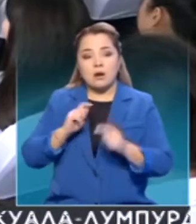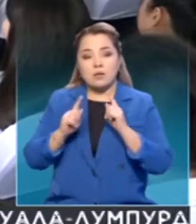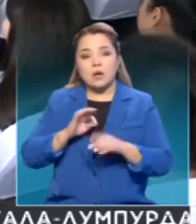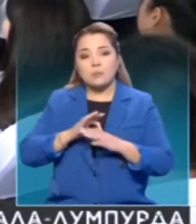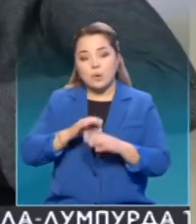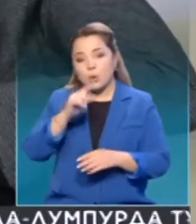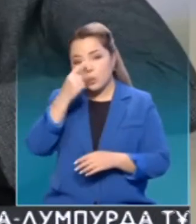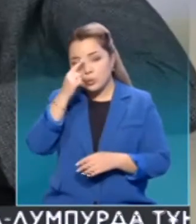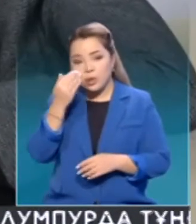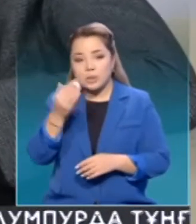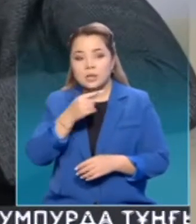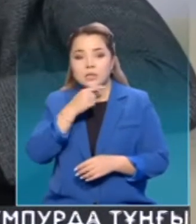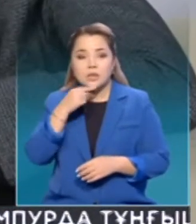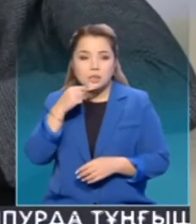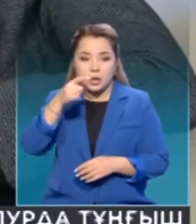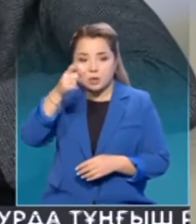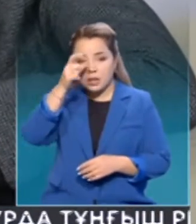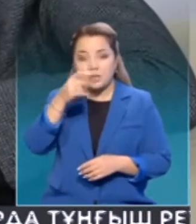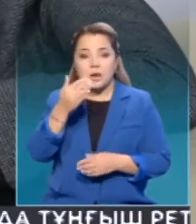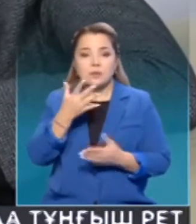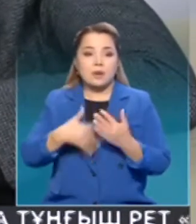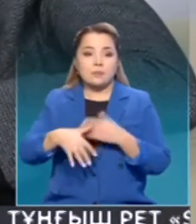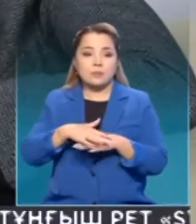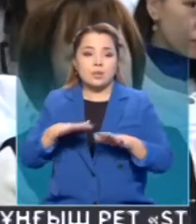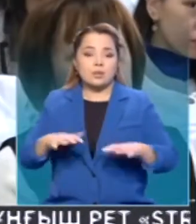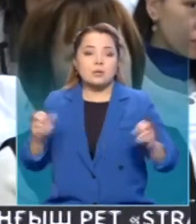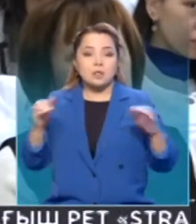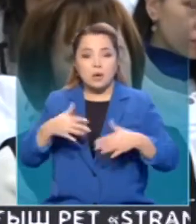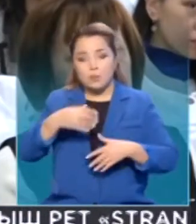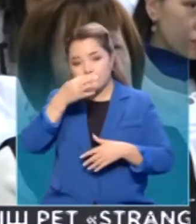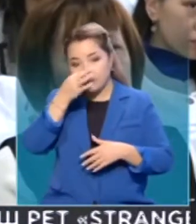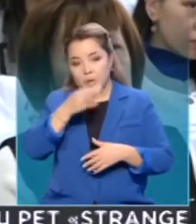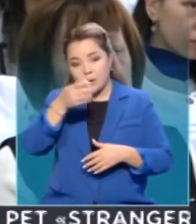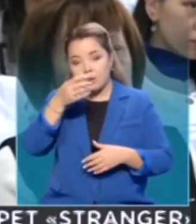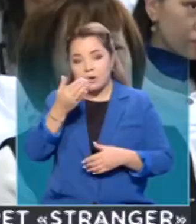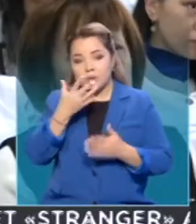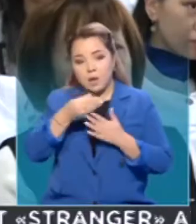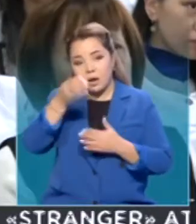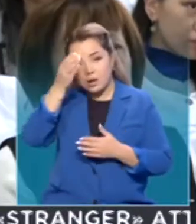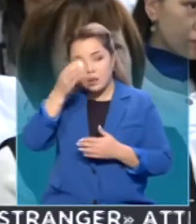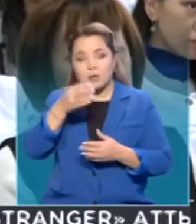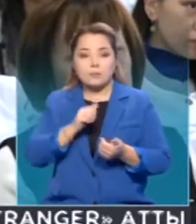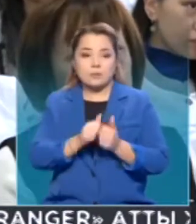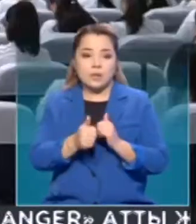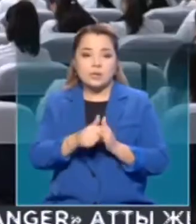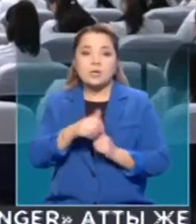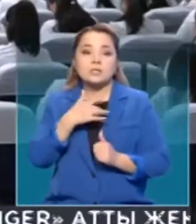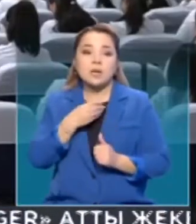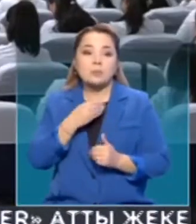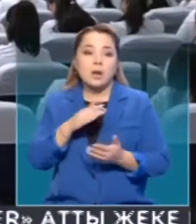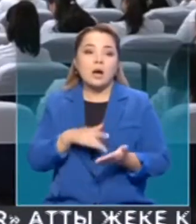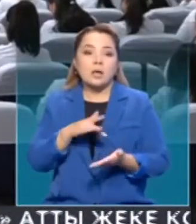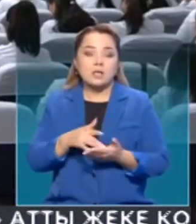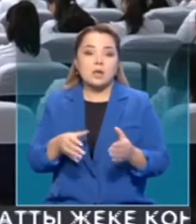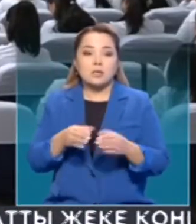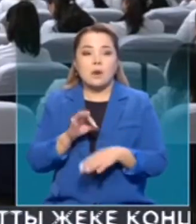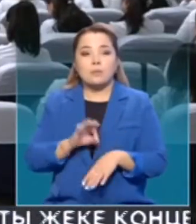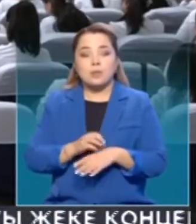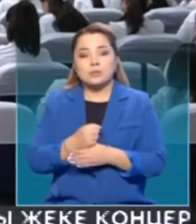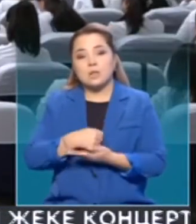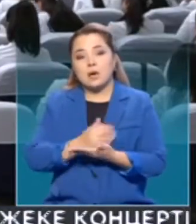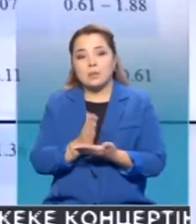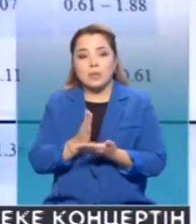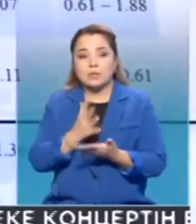Түркия мен Ресей сынды мемлекеттерден келген білікті ғалымдар өз тәжірибелерімен бөліспек. Сондай-ақ Семей қаласының көп салалы